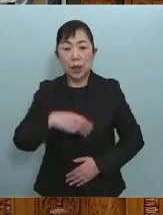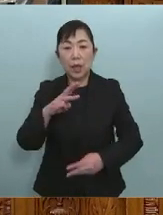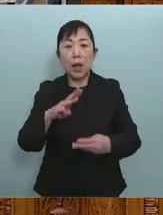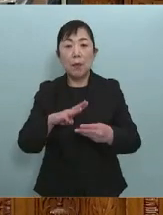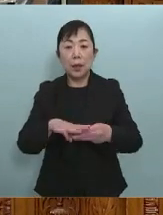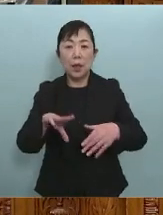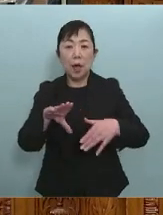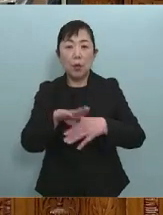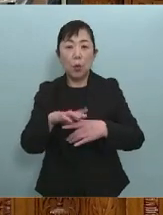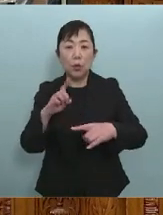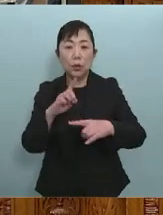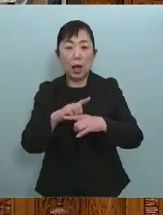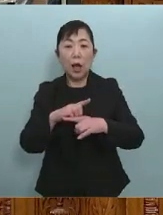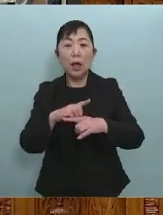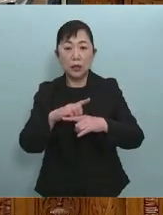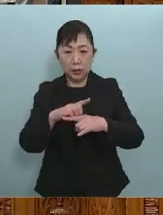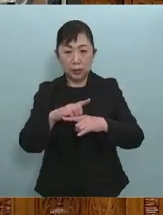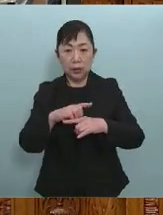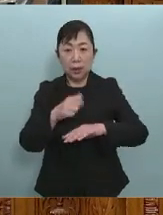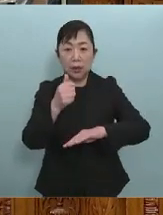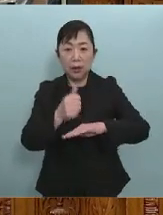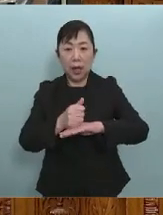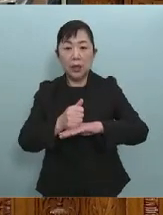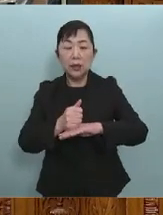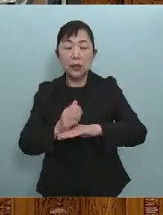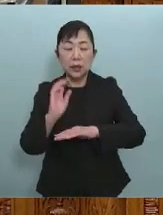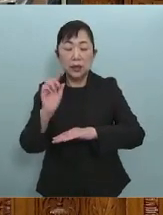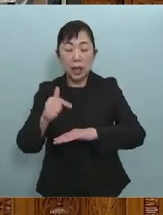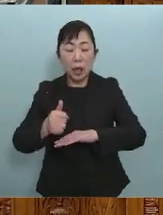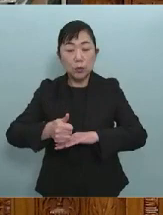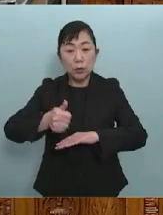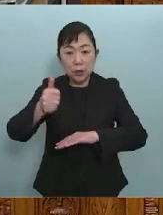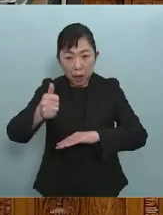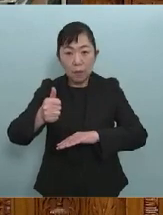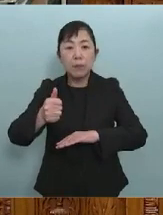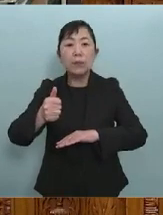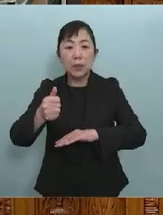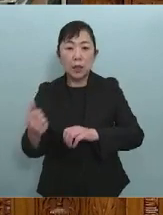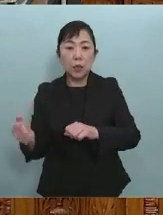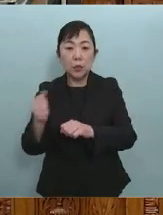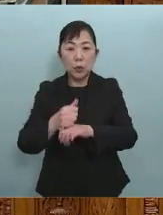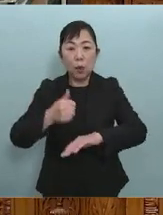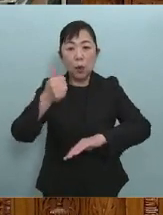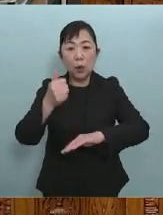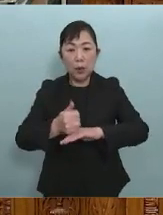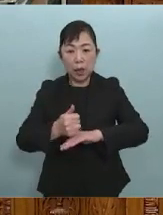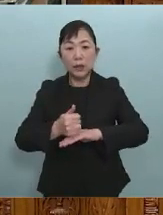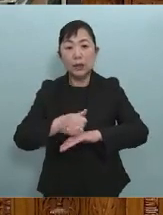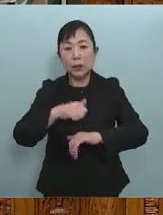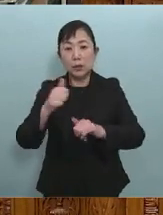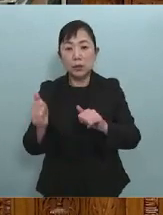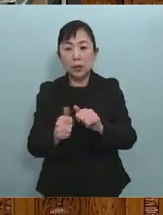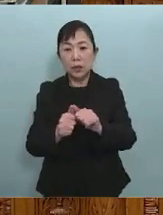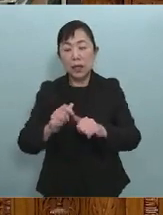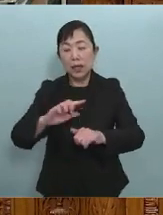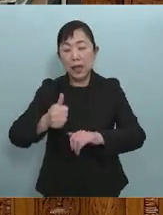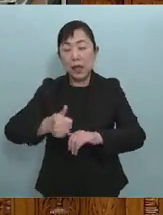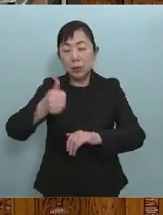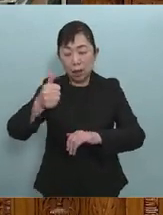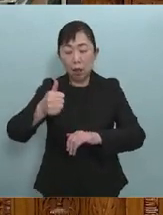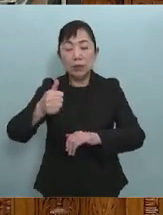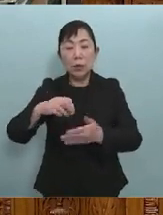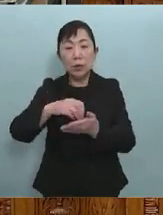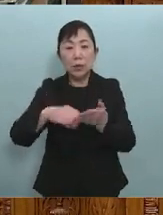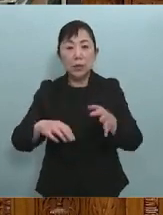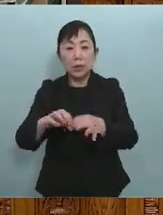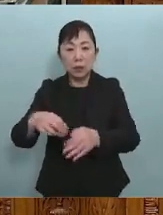文部科学大臣政務官兼復興大臣政務官の任命責任にいついてお尋がありましたえ山田